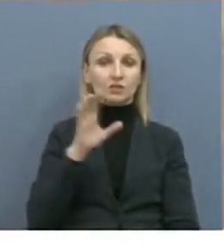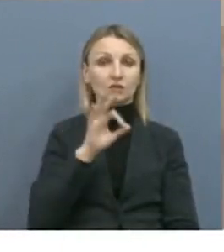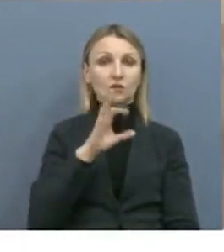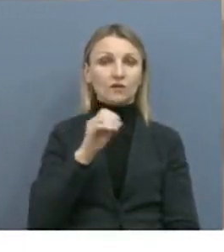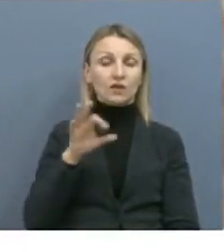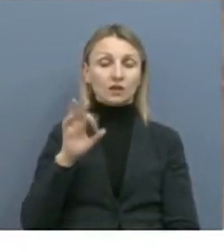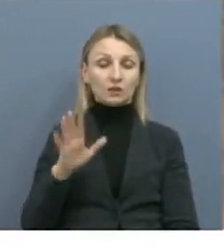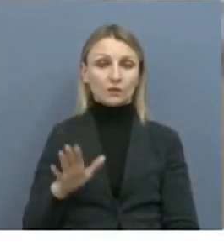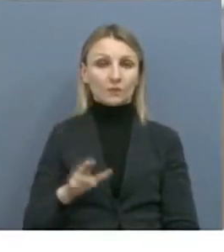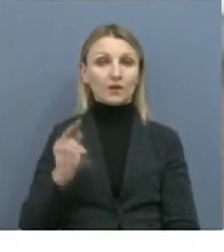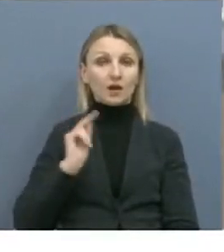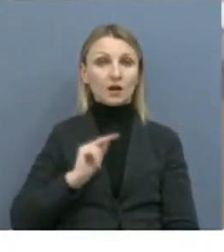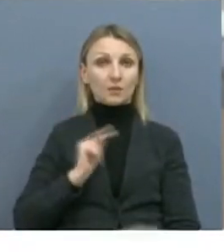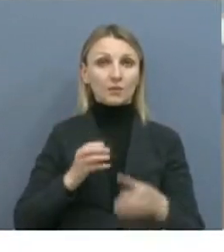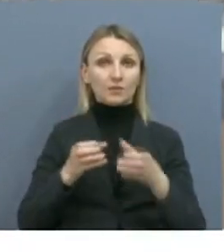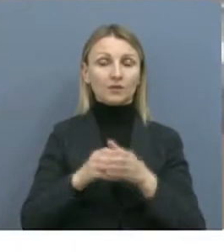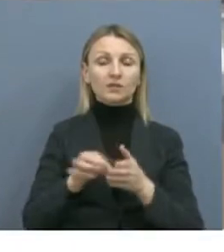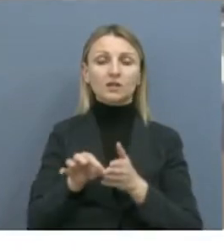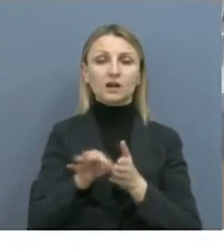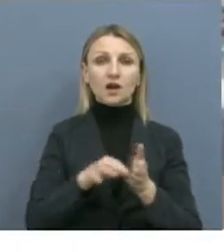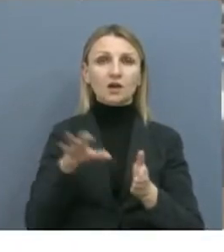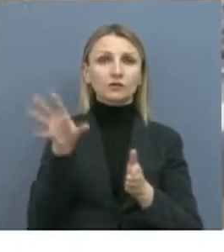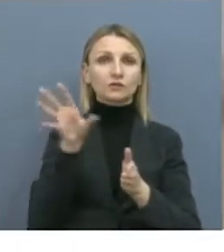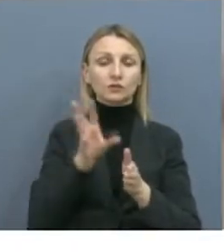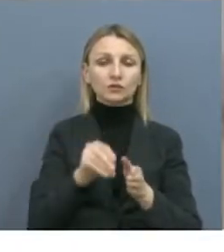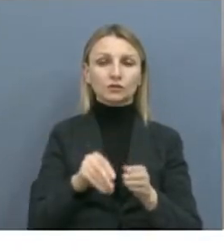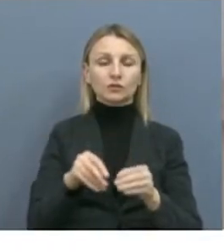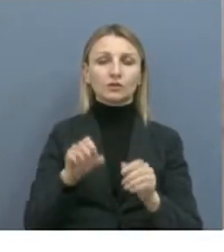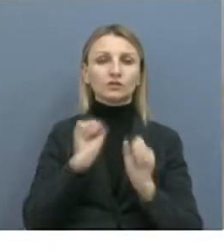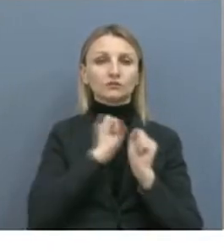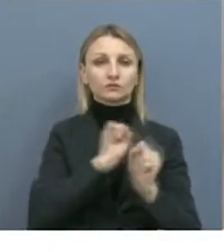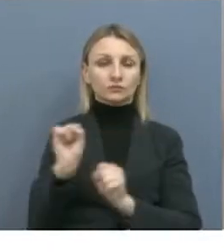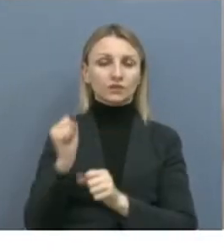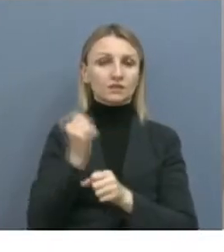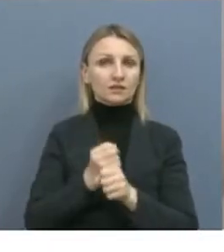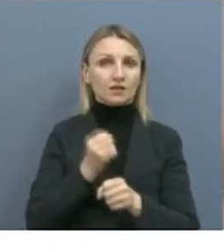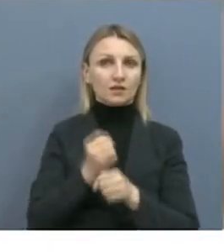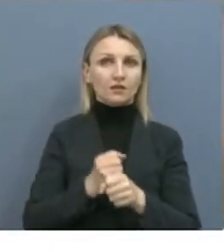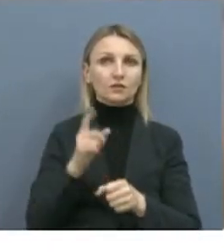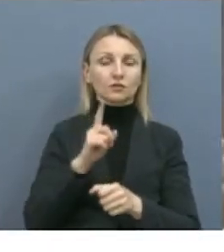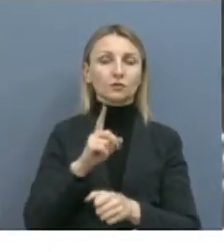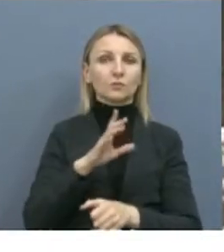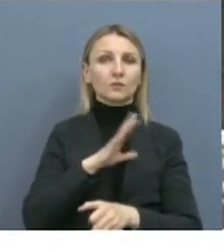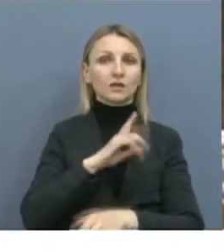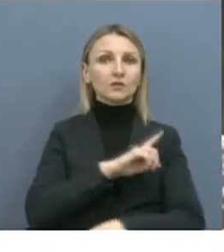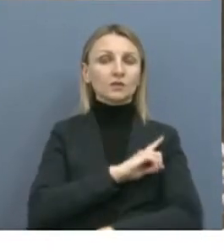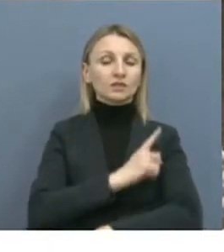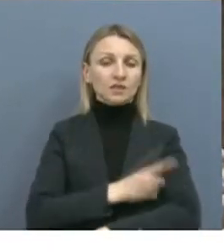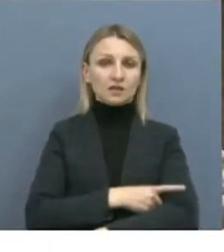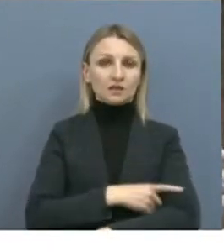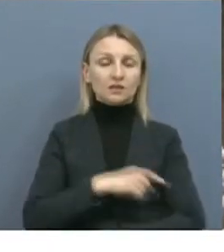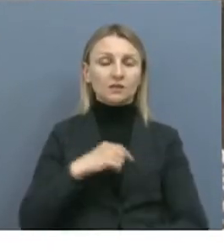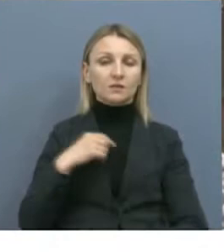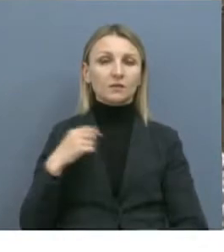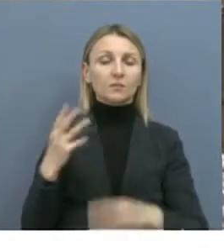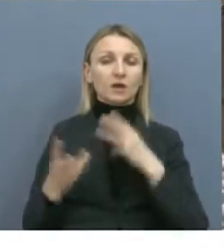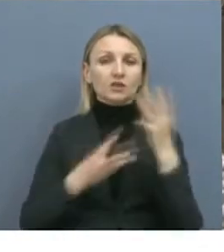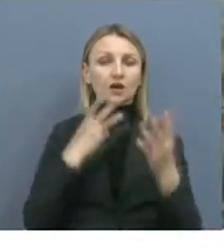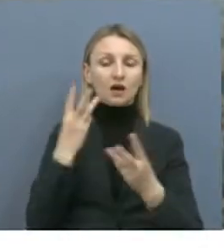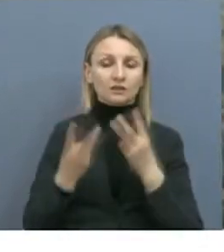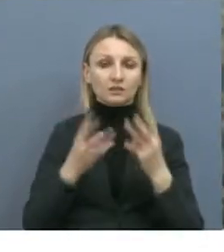сотрудники департамента заблаговременно организовали областной противопаводко-оперативный штаб, а также усилены спасательные и пожарные подразделения в районах с высоким